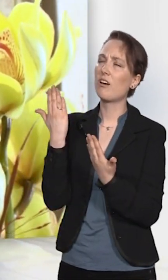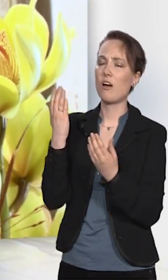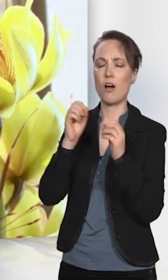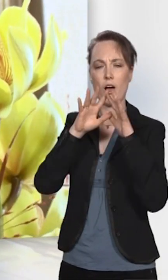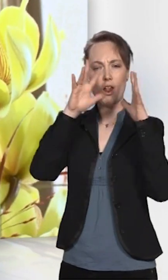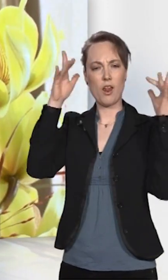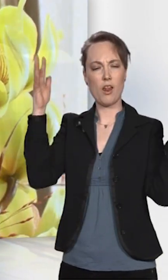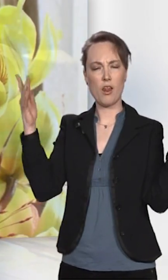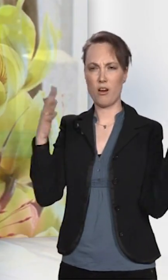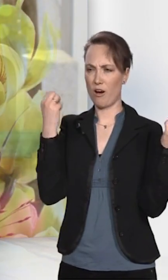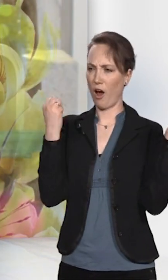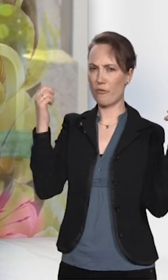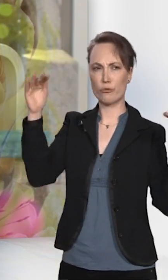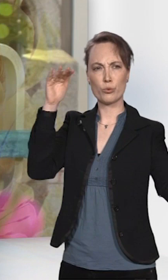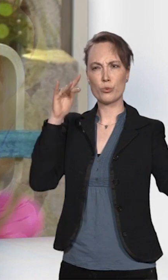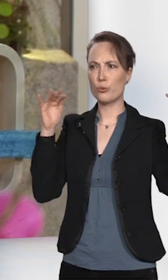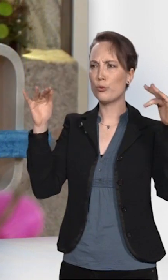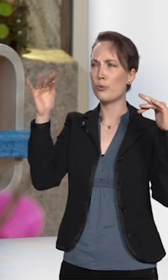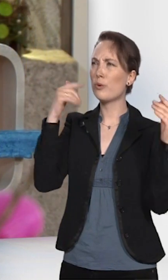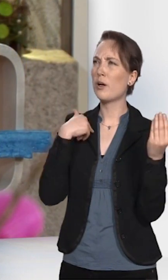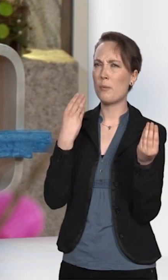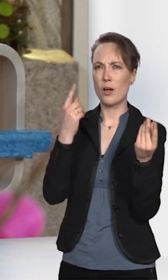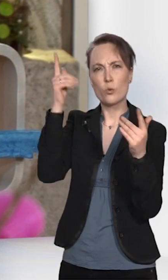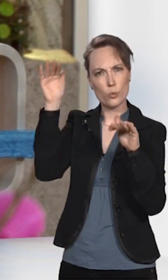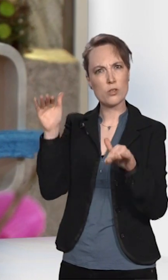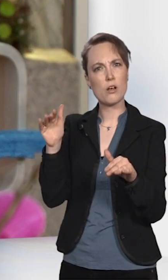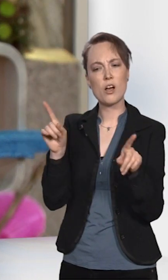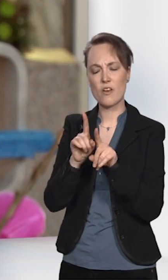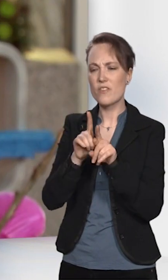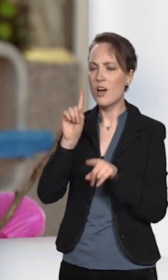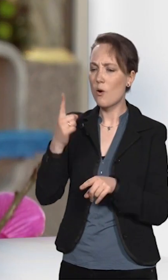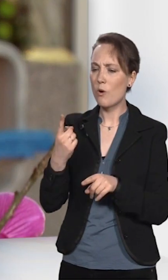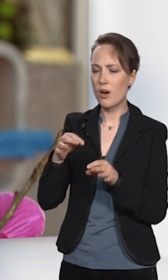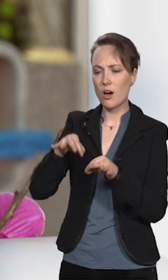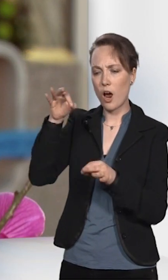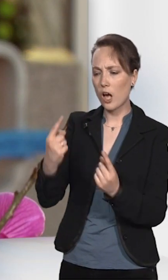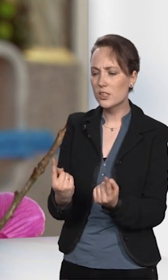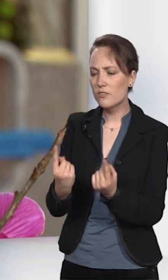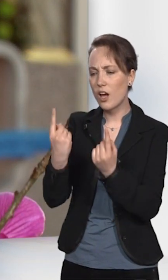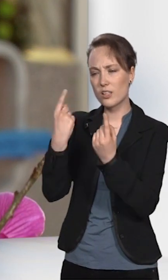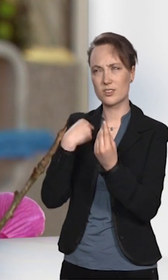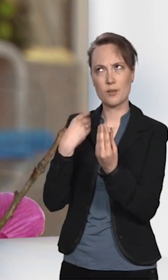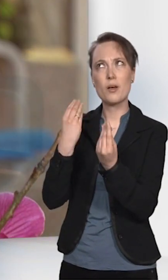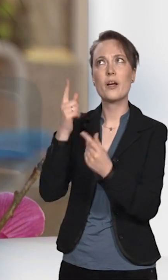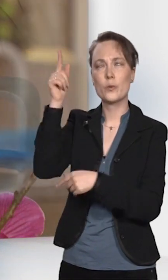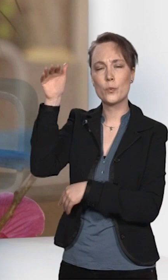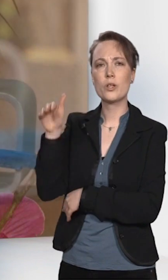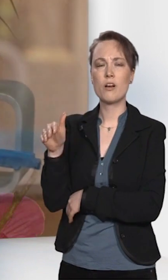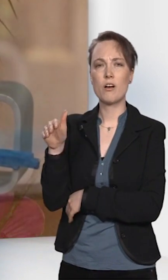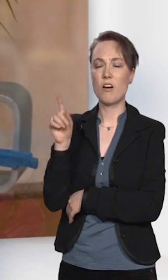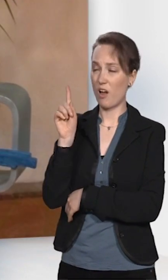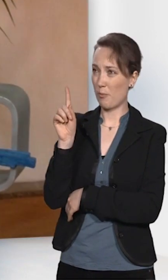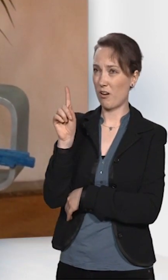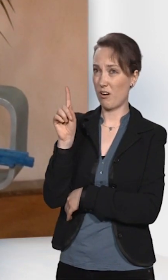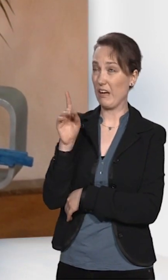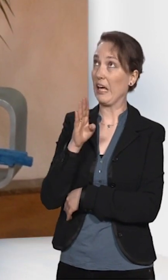All können wir dich ebenso erahnen wie beim Wachsen des kleinen Grashalmes. Das ist aber nicht